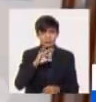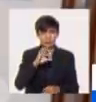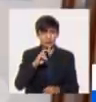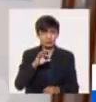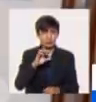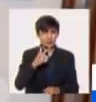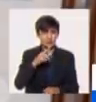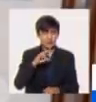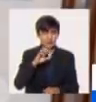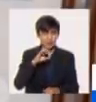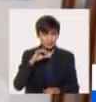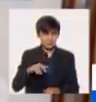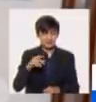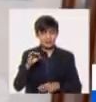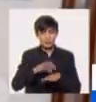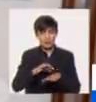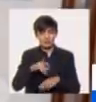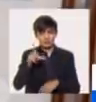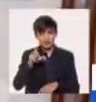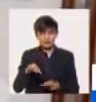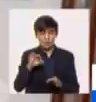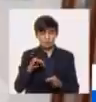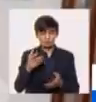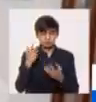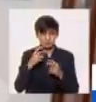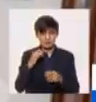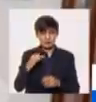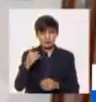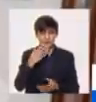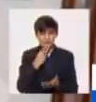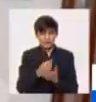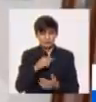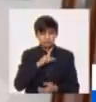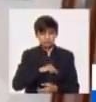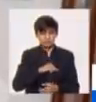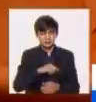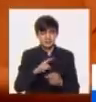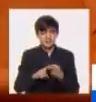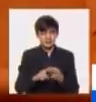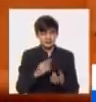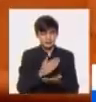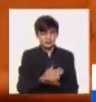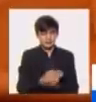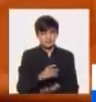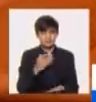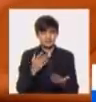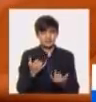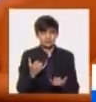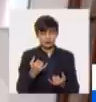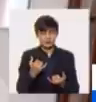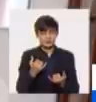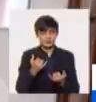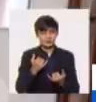G переболевшим. И от этого уровня, от их оптической плотности будет много зависеть. А сейчас в